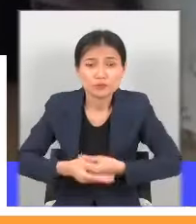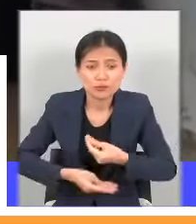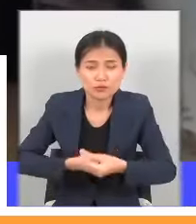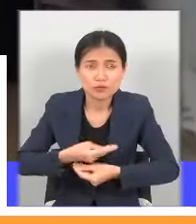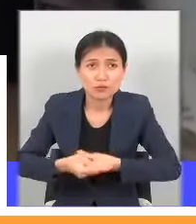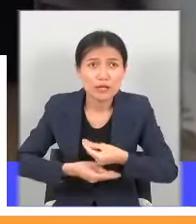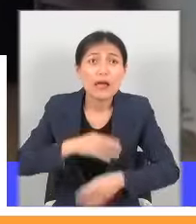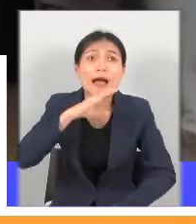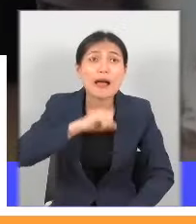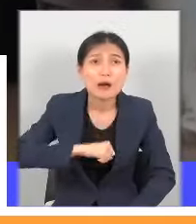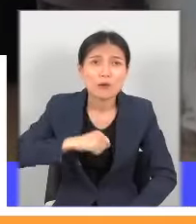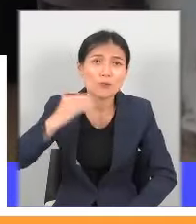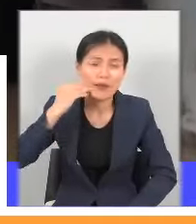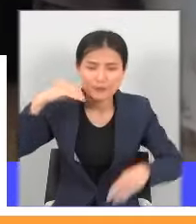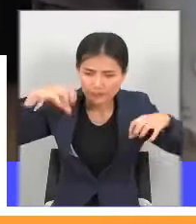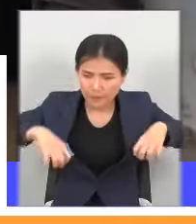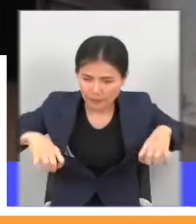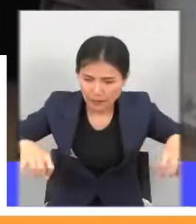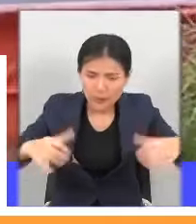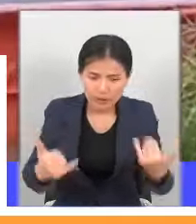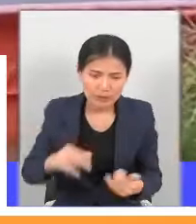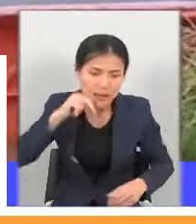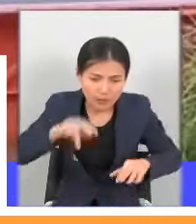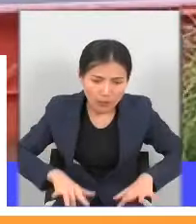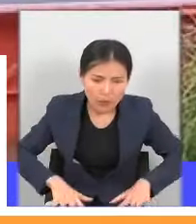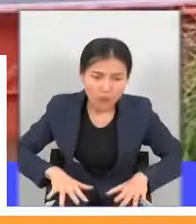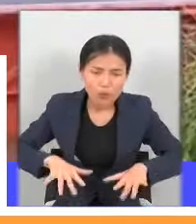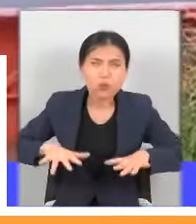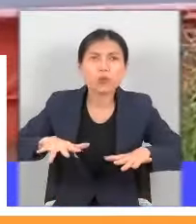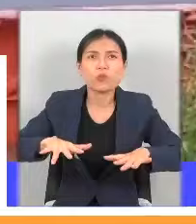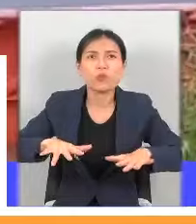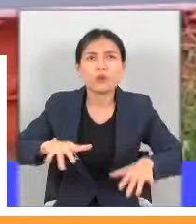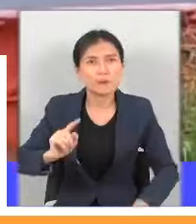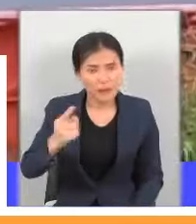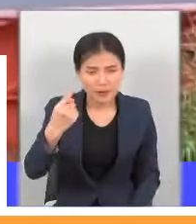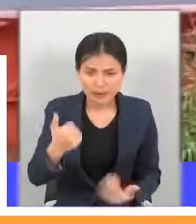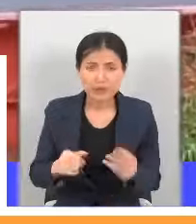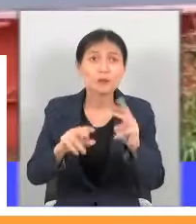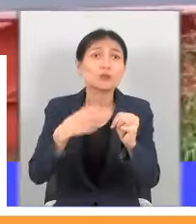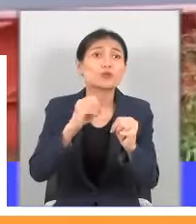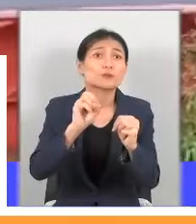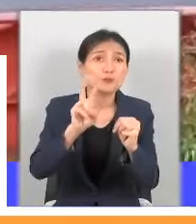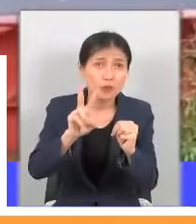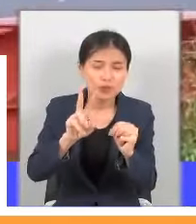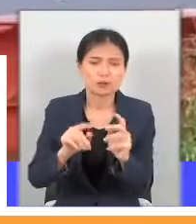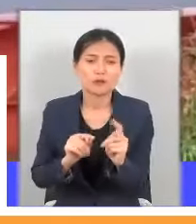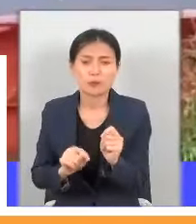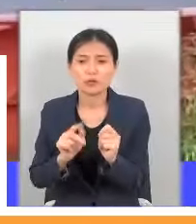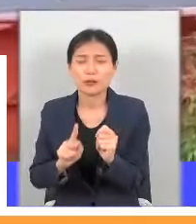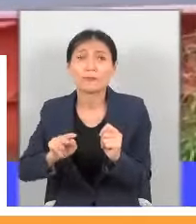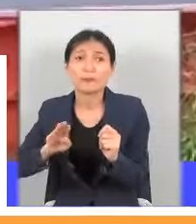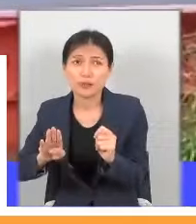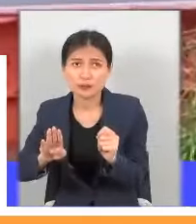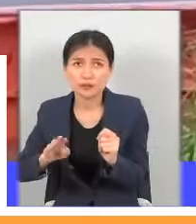เลยน้ำท่วมอีกแล้วระดับน้ำตอนนี้เป็นยังไงบ้างยังทรงตัวนะคะโดยเฉพาะหมู่ที่12ค่ะที่ตำบลกบินนะคะอยู่ริมต